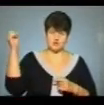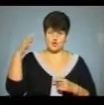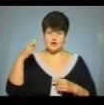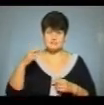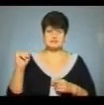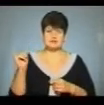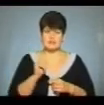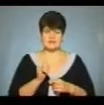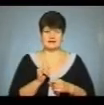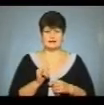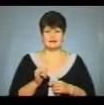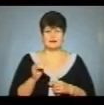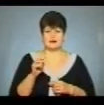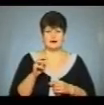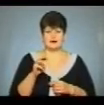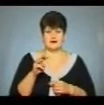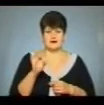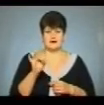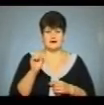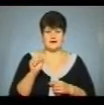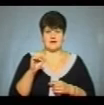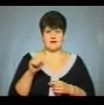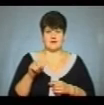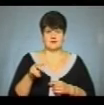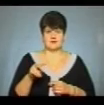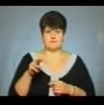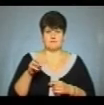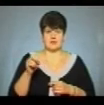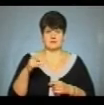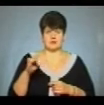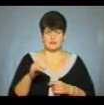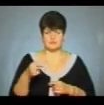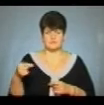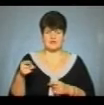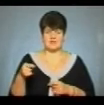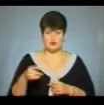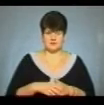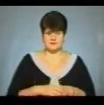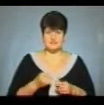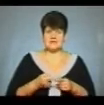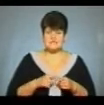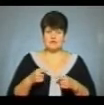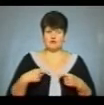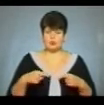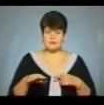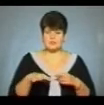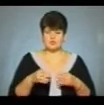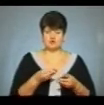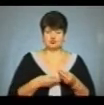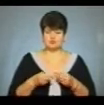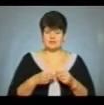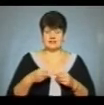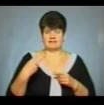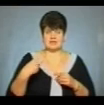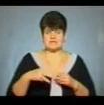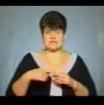«Реал Мадрид Тернопіль». Більше розповість Богдан Буденчук. Це футбольний майданчик зі штучним покриттям розміром 20